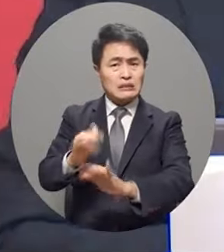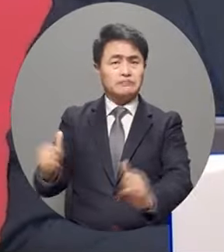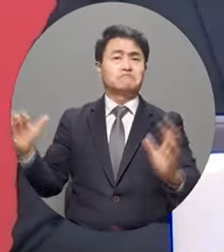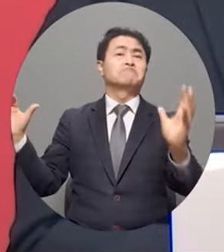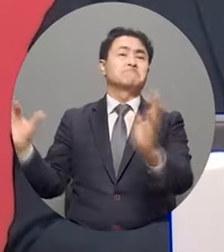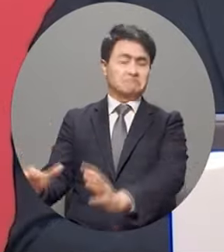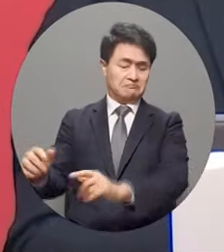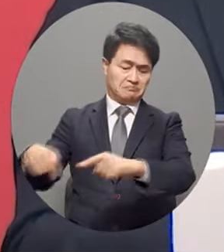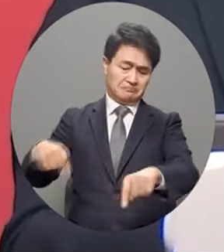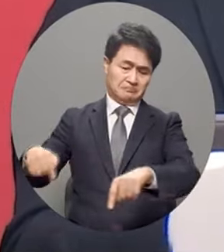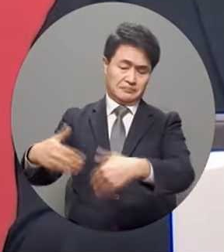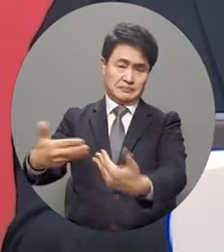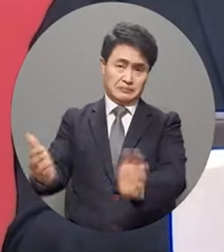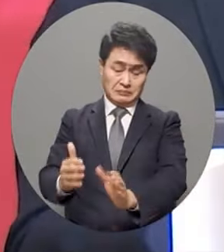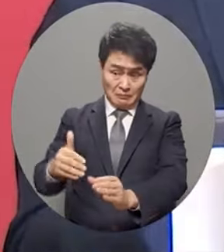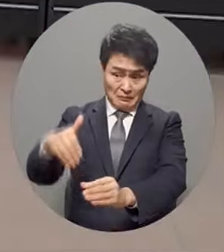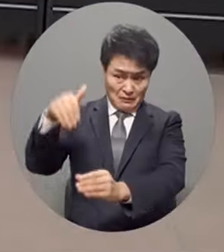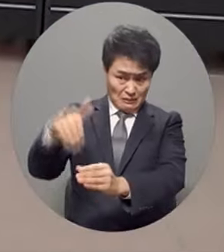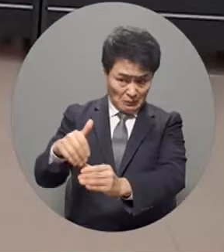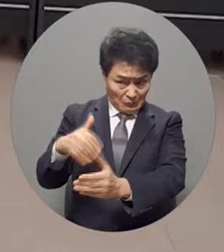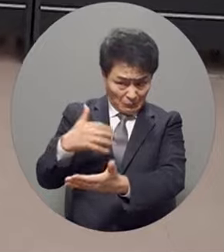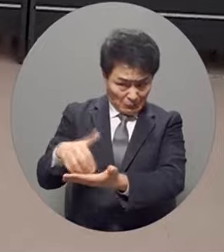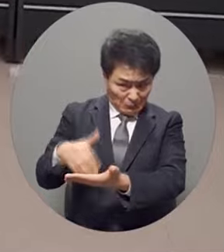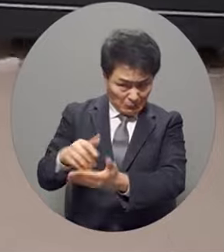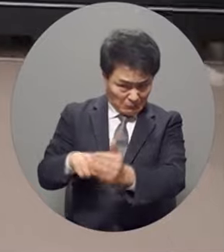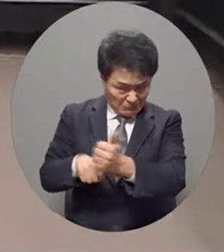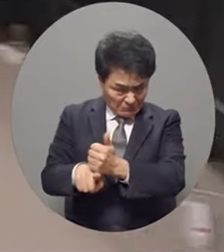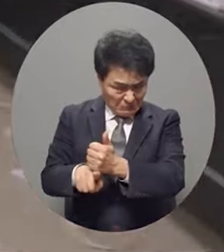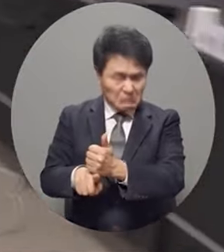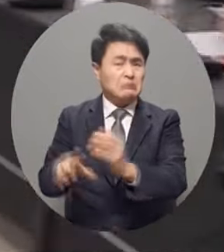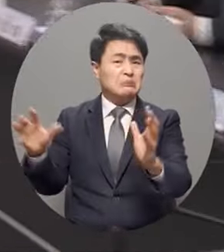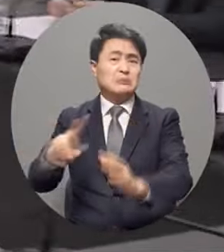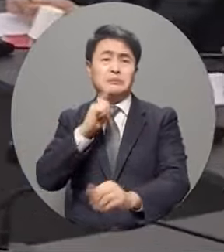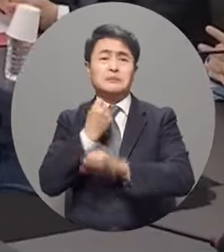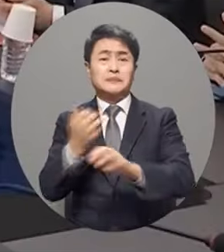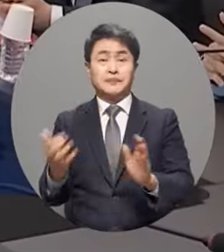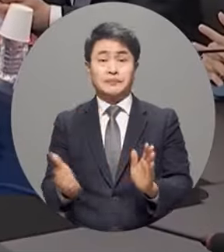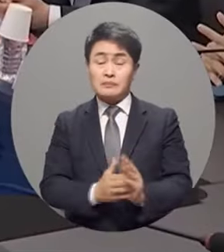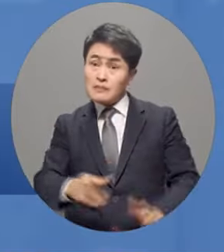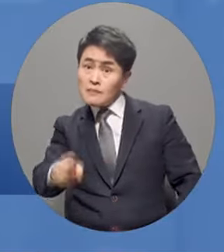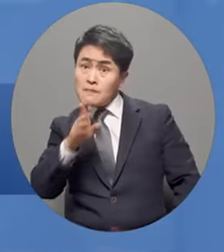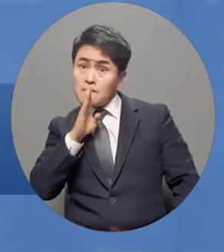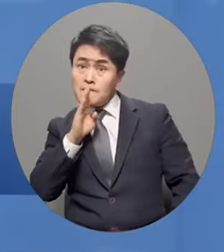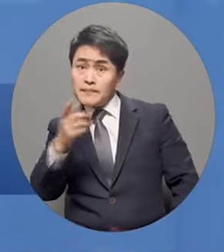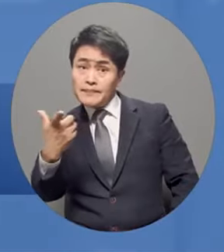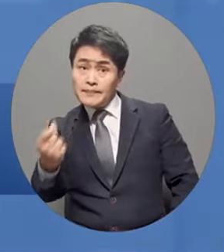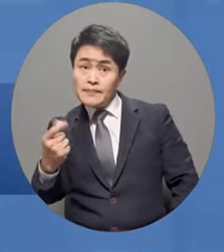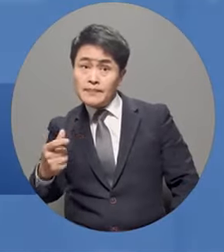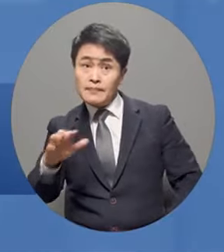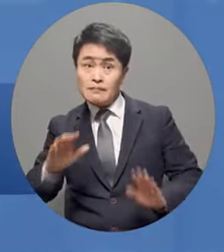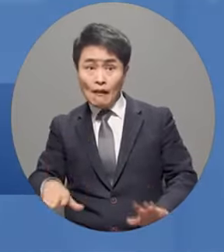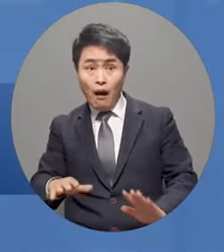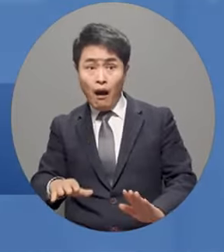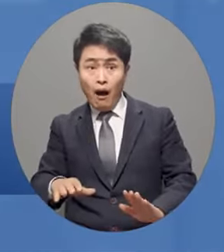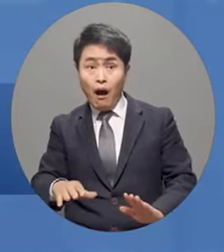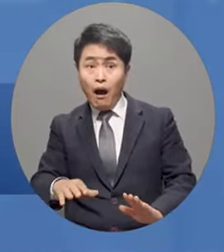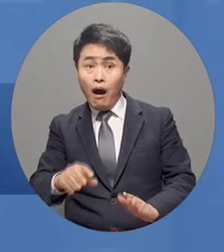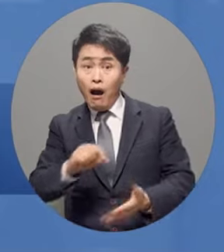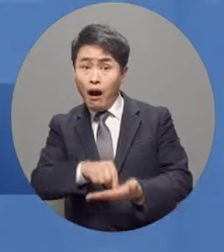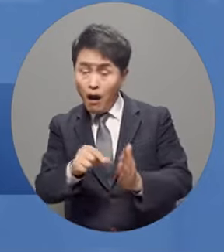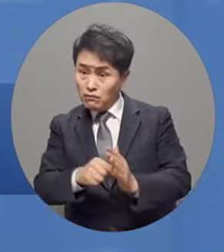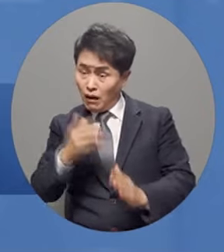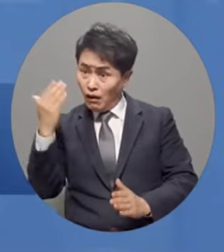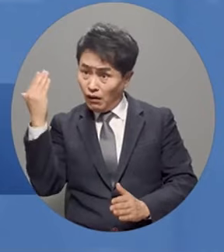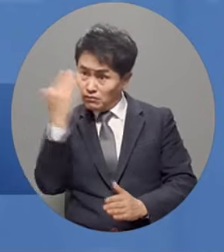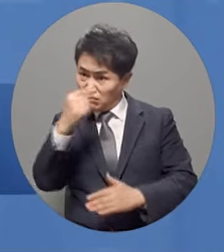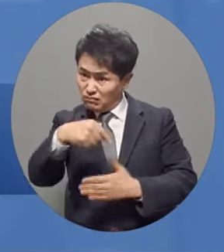만든 당이라며 선거공학적 합당임을 강조했습니다. 과연 이것이 순수성이 있는지 그 의도에